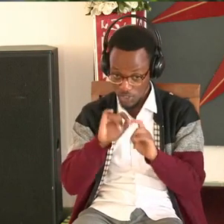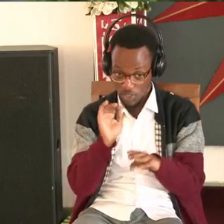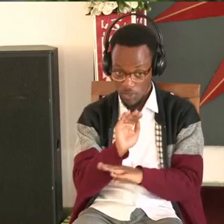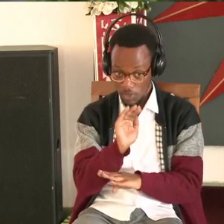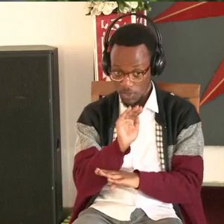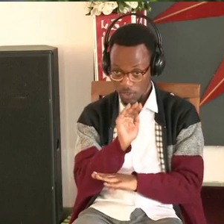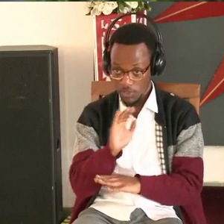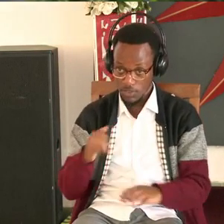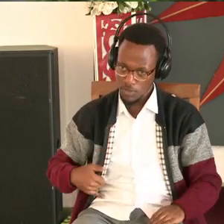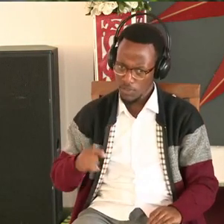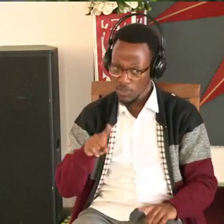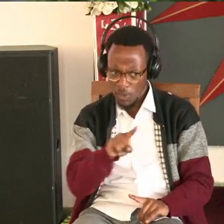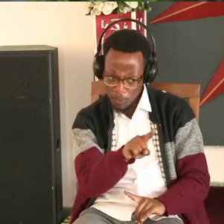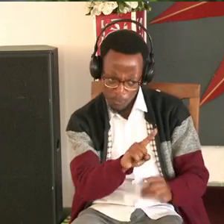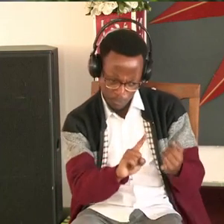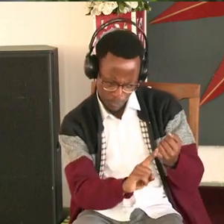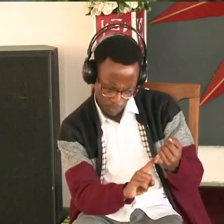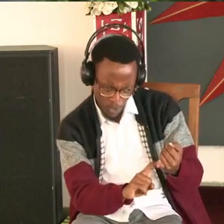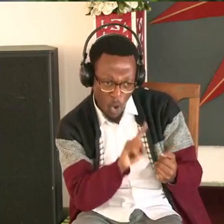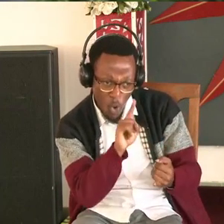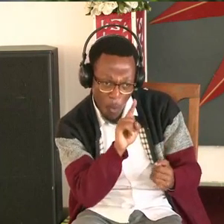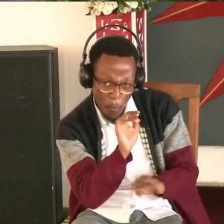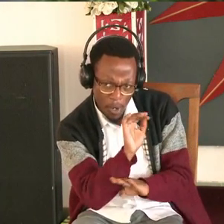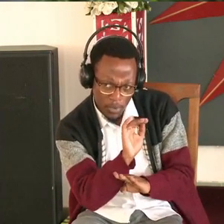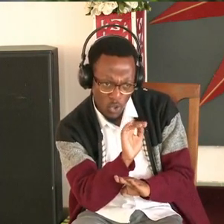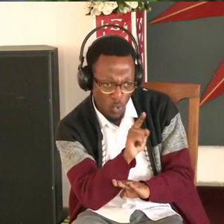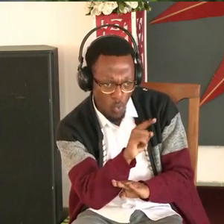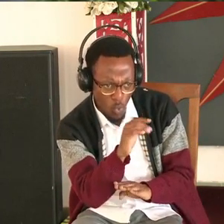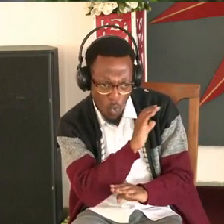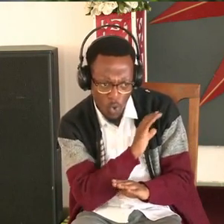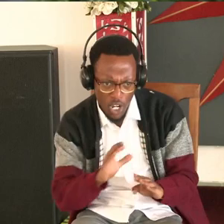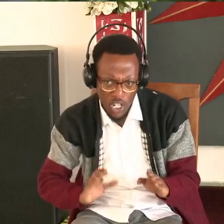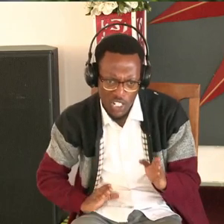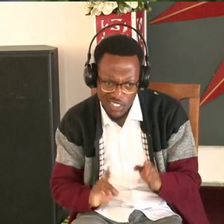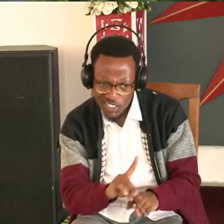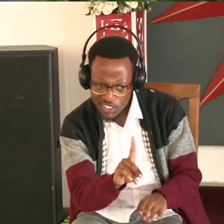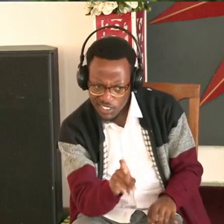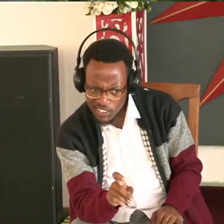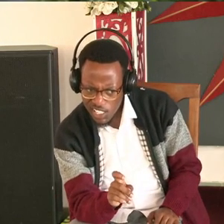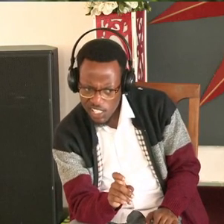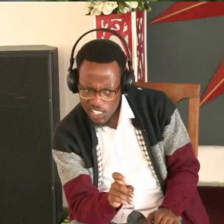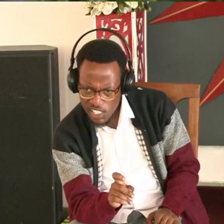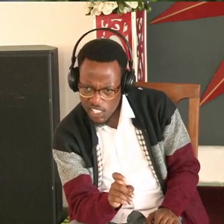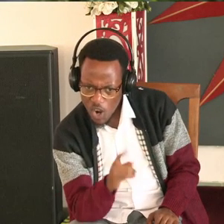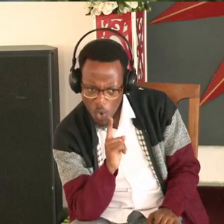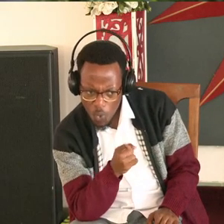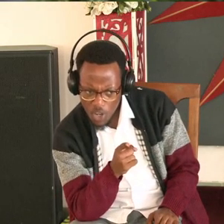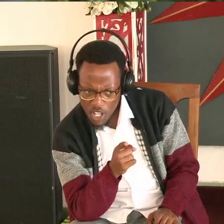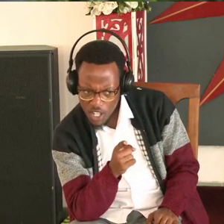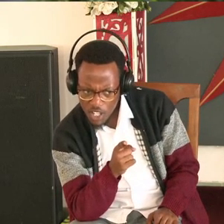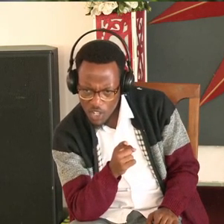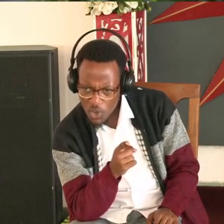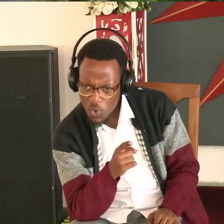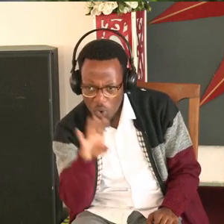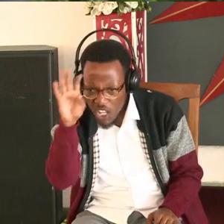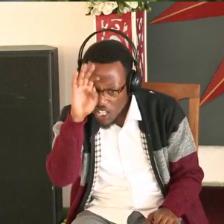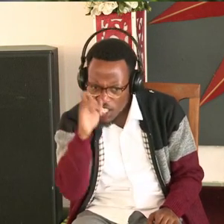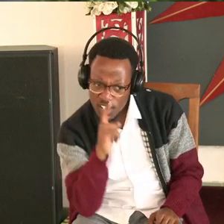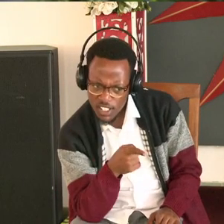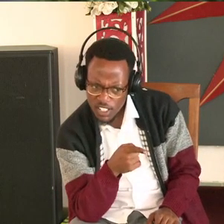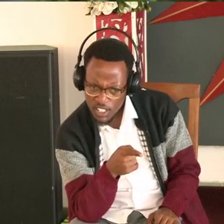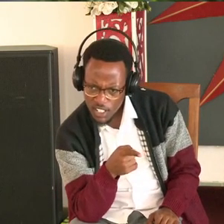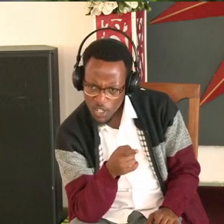Yohana. Yarabajijwe ngo ese uri Kristo, ese uri Eliya, ese uri wa